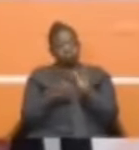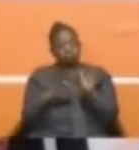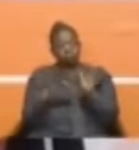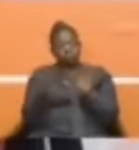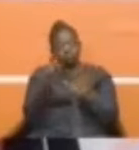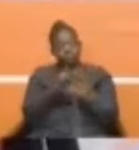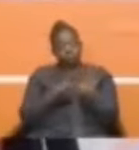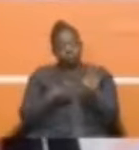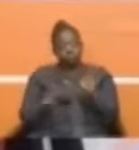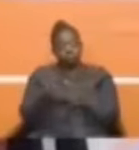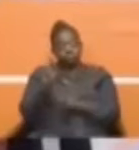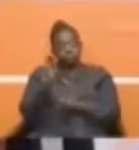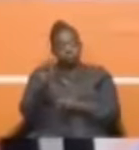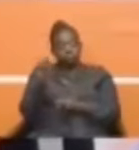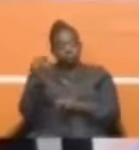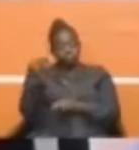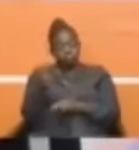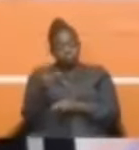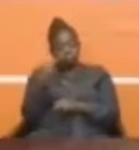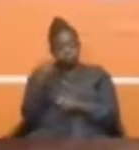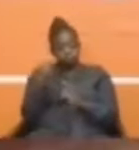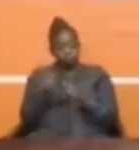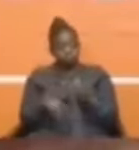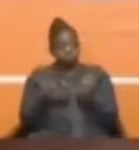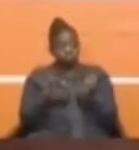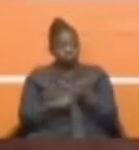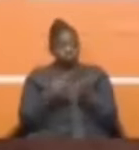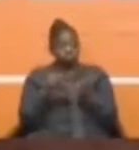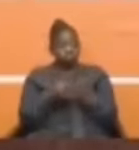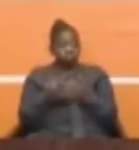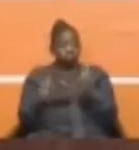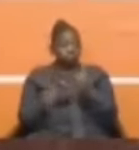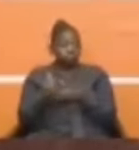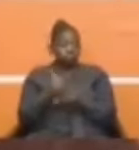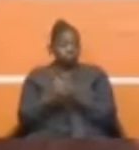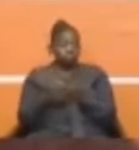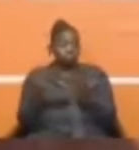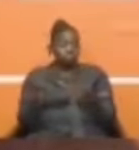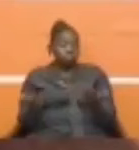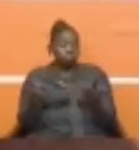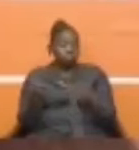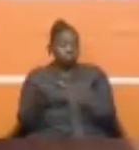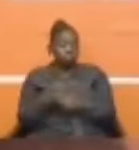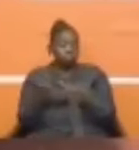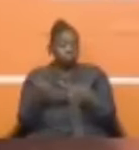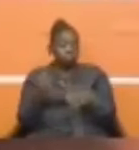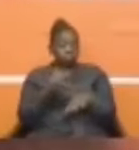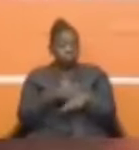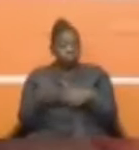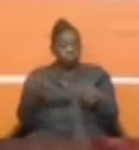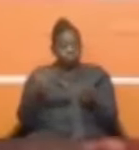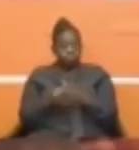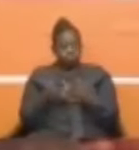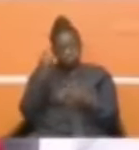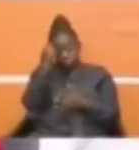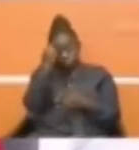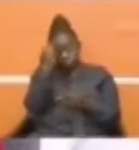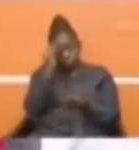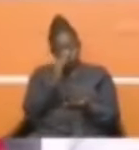ab'emayuge Rita Nakayiza ategeezezza nti babadde bafuna akasente akababeezaawo nga bakakya mukene, kyokka okuva gavumenti lwe